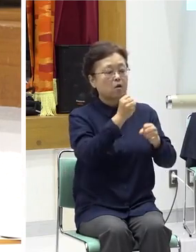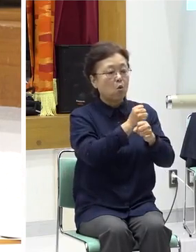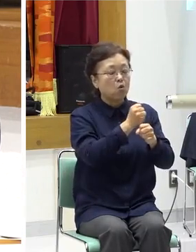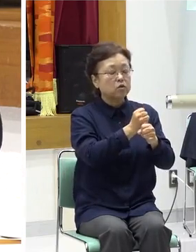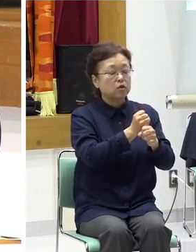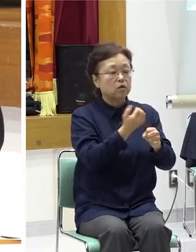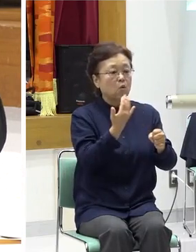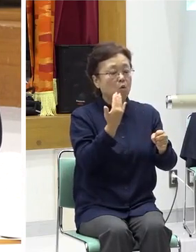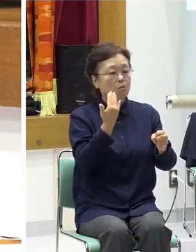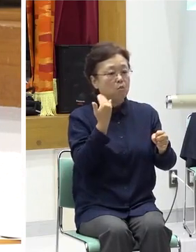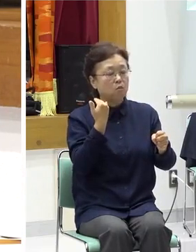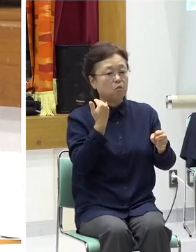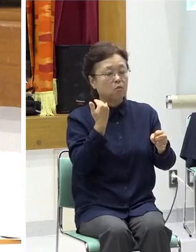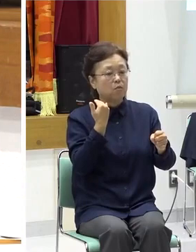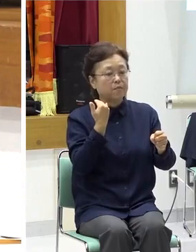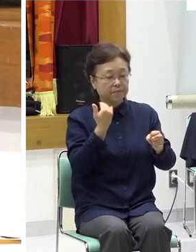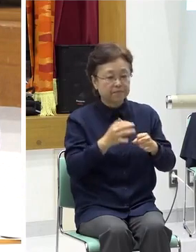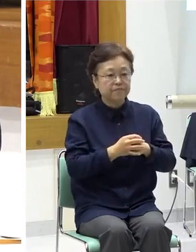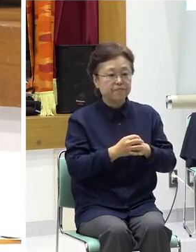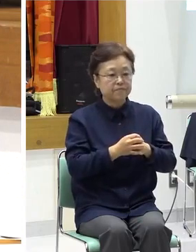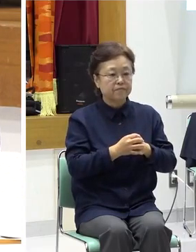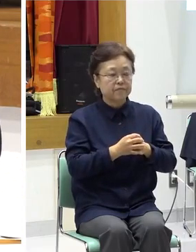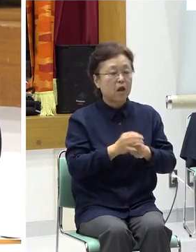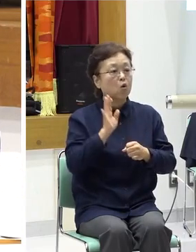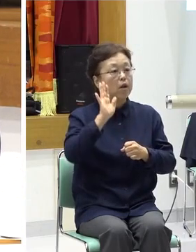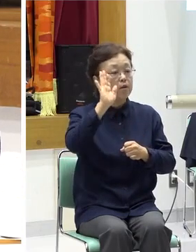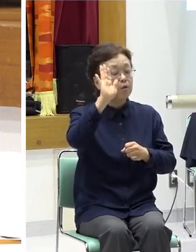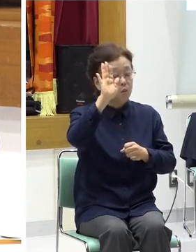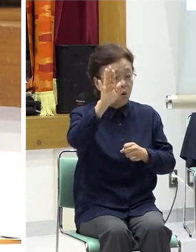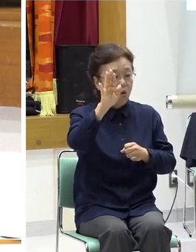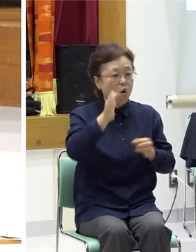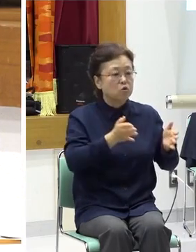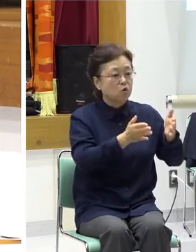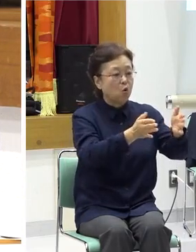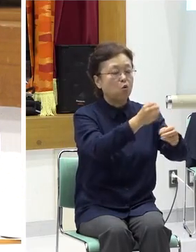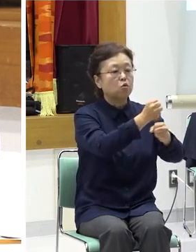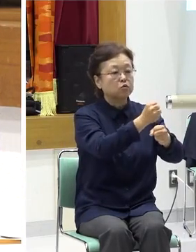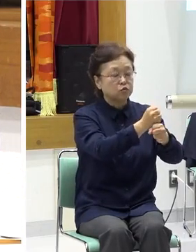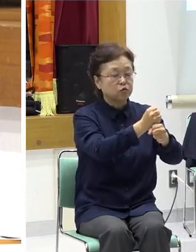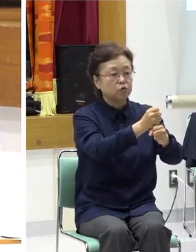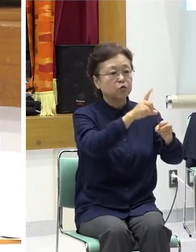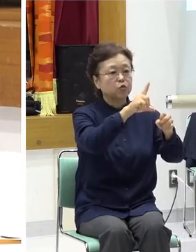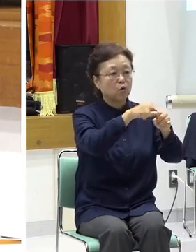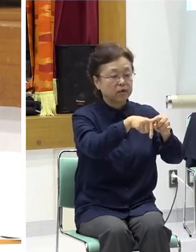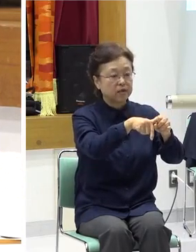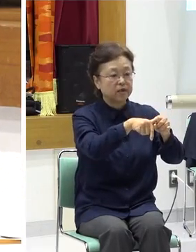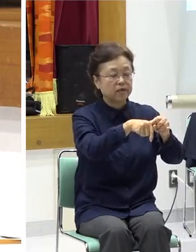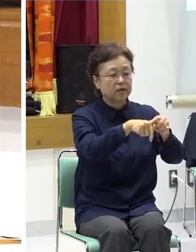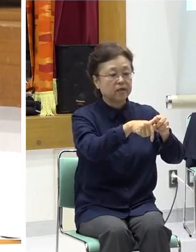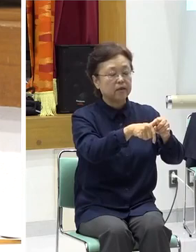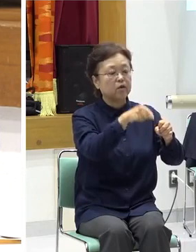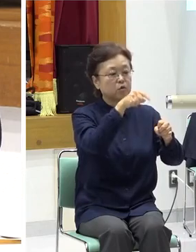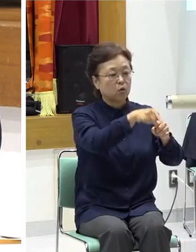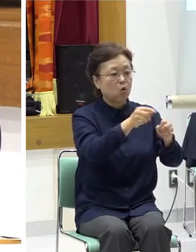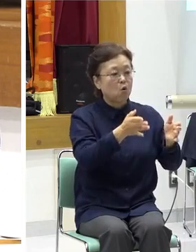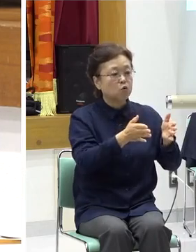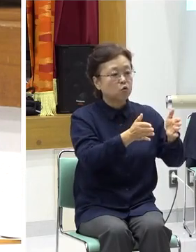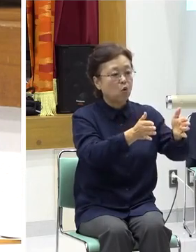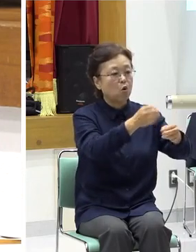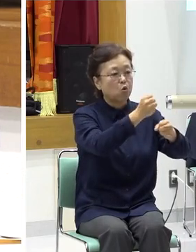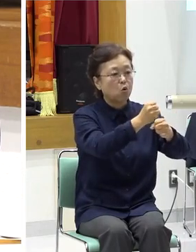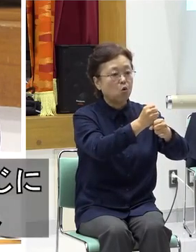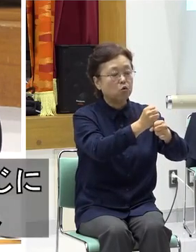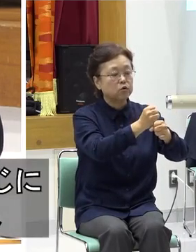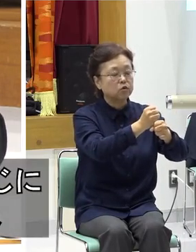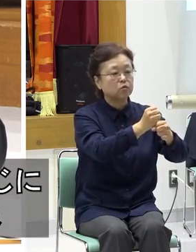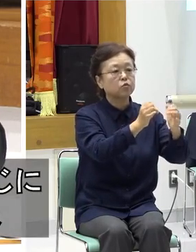とか、あるいはどうやったら今後もこの道路を作るときに、その道路をこう工事する人からした